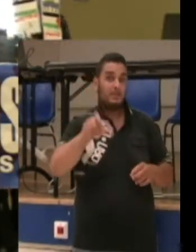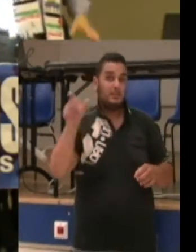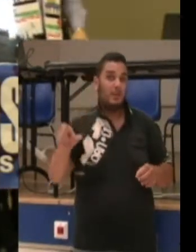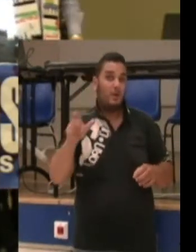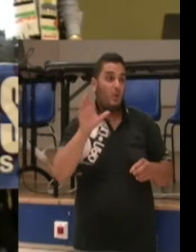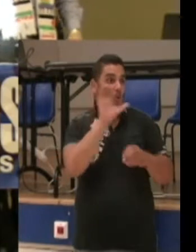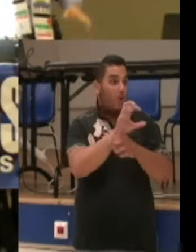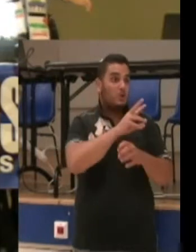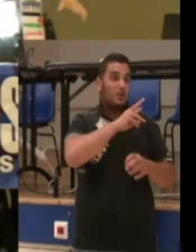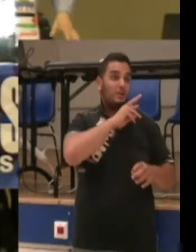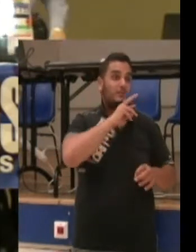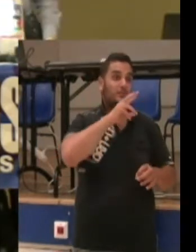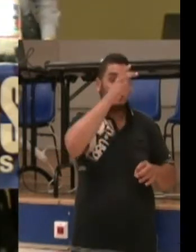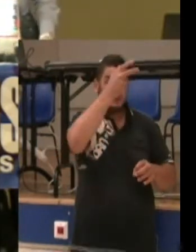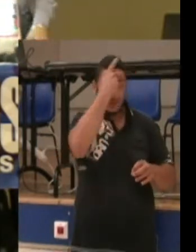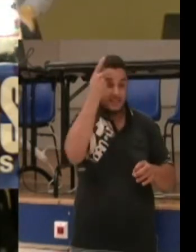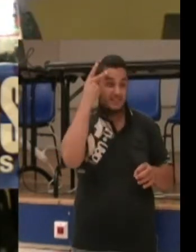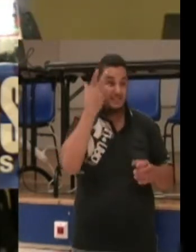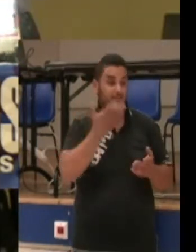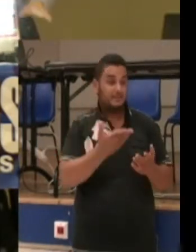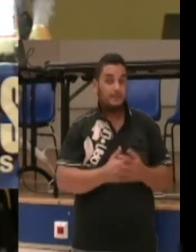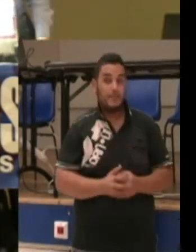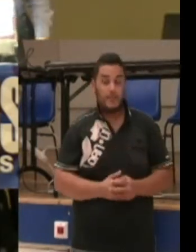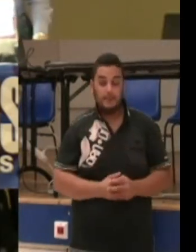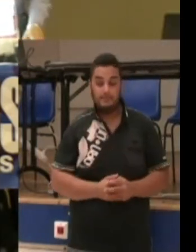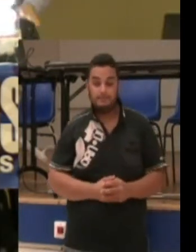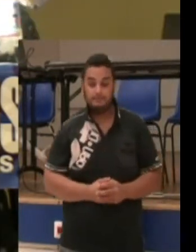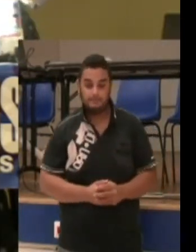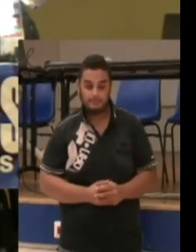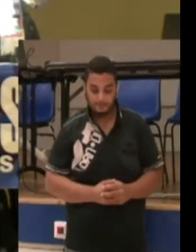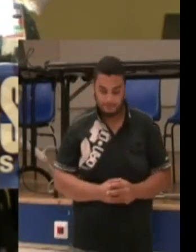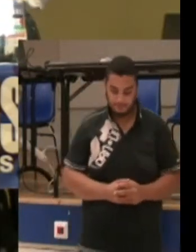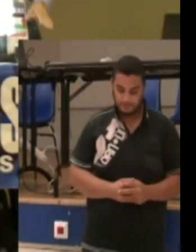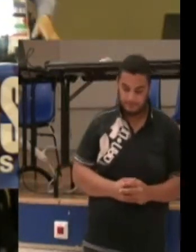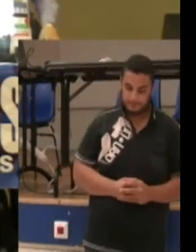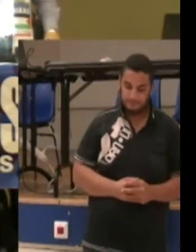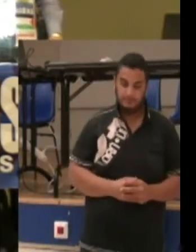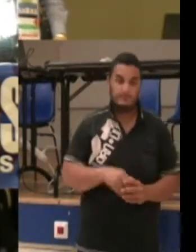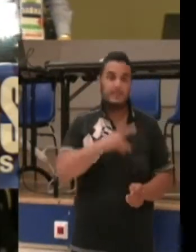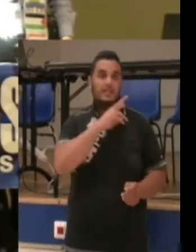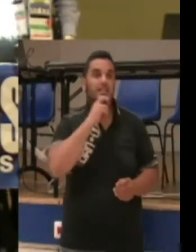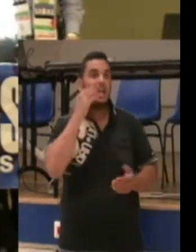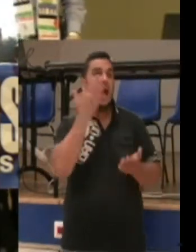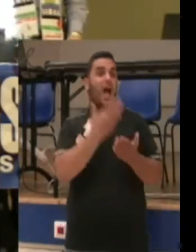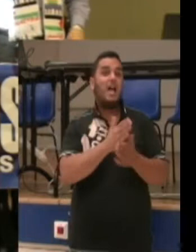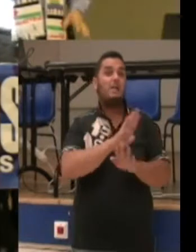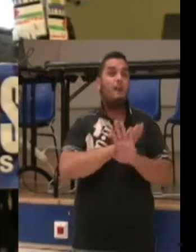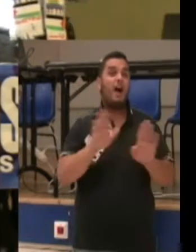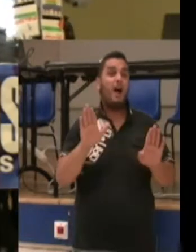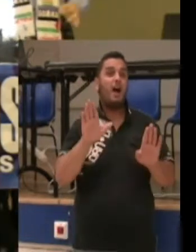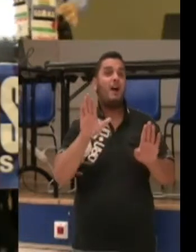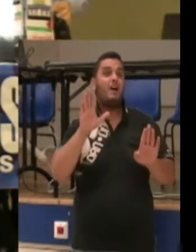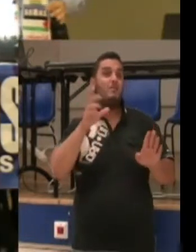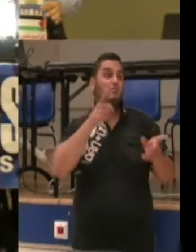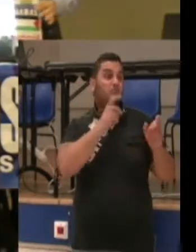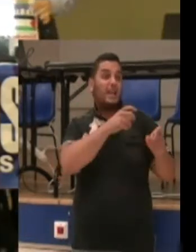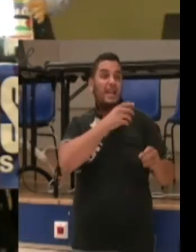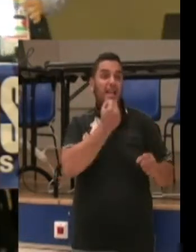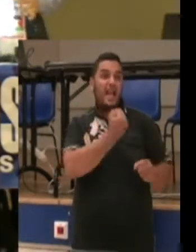autorités israéliennes à Gaza. Israël n'arrête pas ces crimes. Et le premier